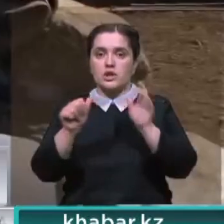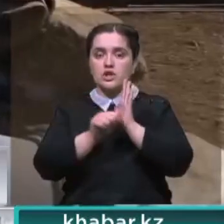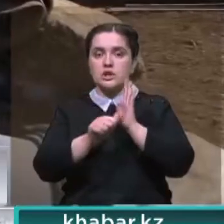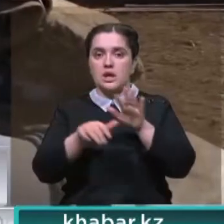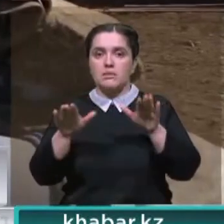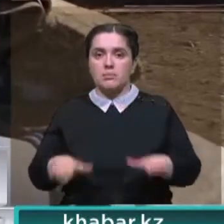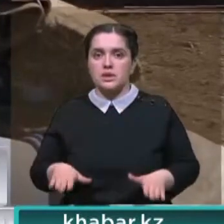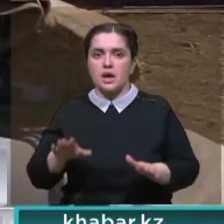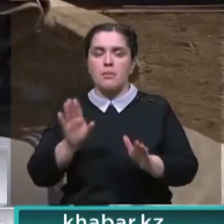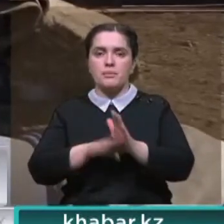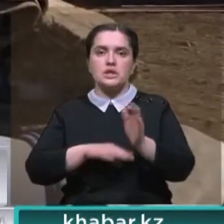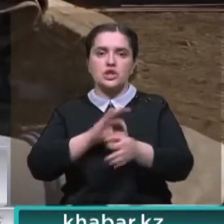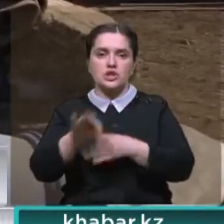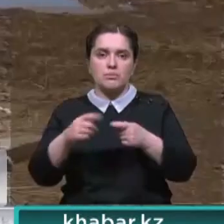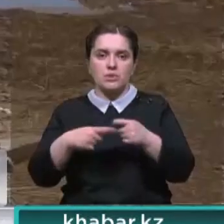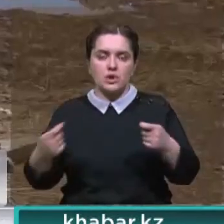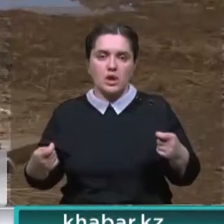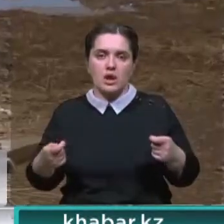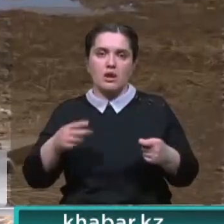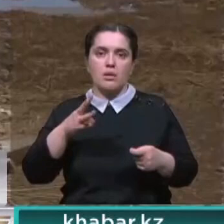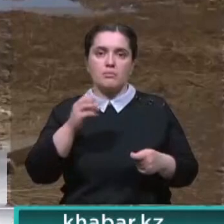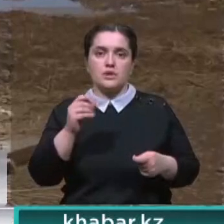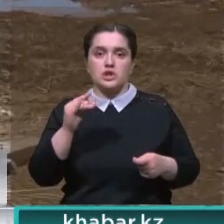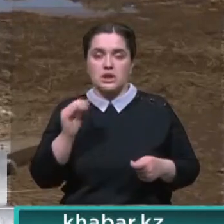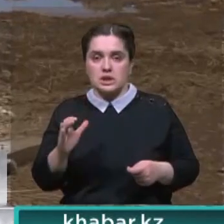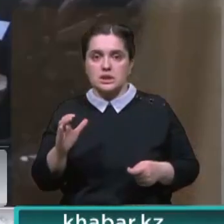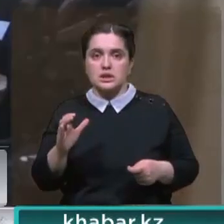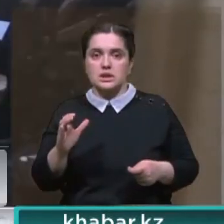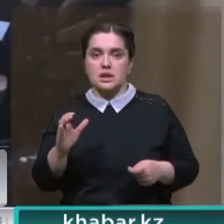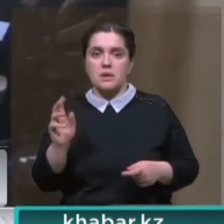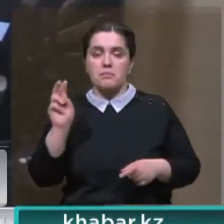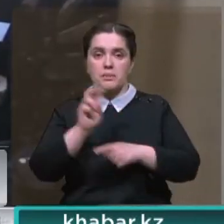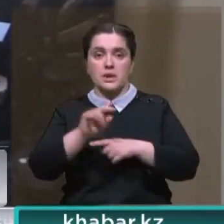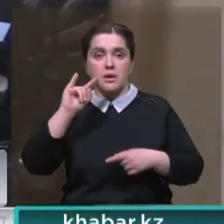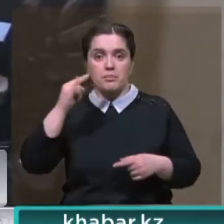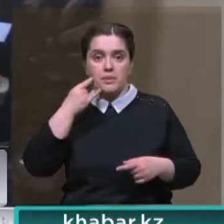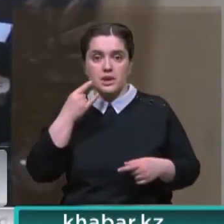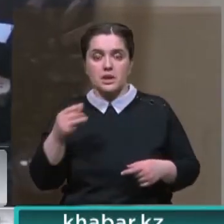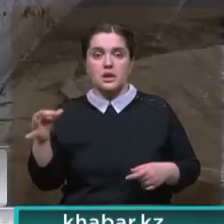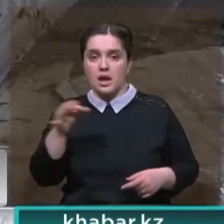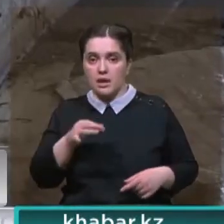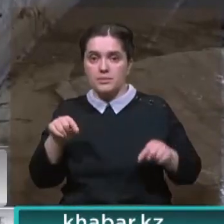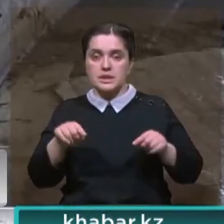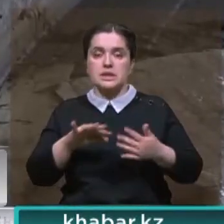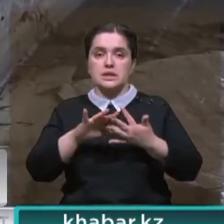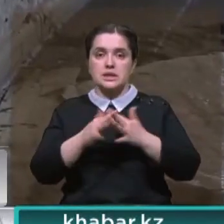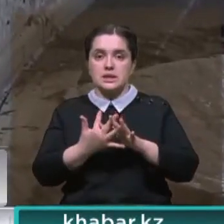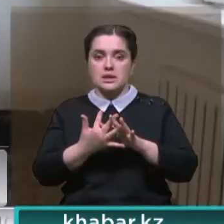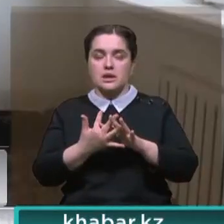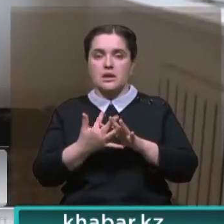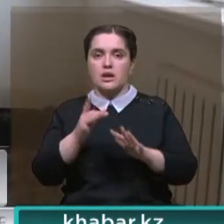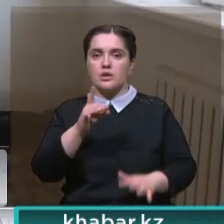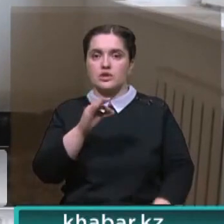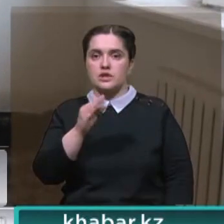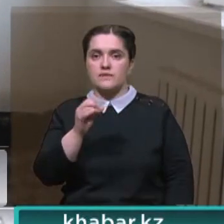школы на 60 мест без лишних бюрократических процедур. Мажилисмены побывали и в Павлодарской области. Здесь,